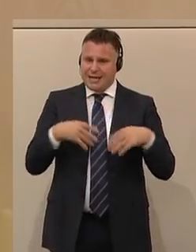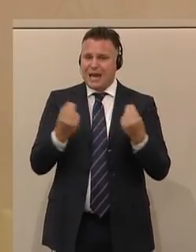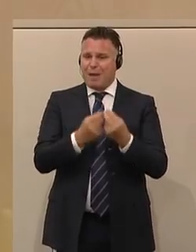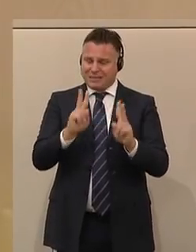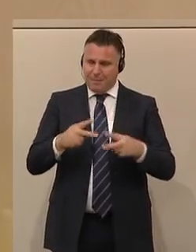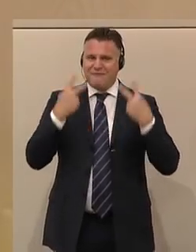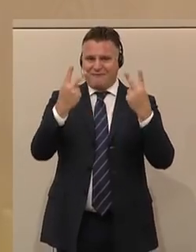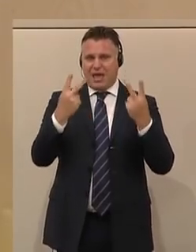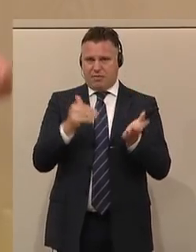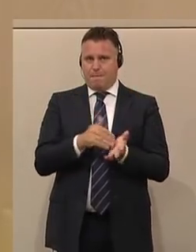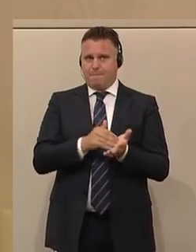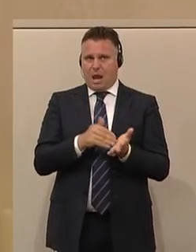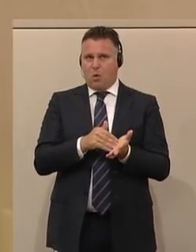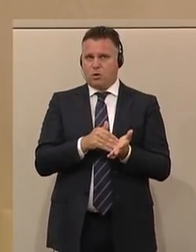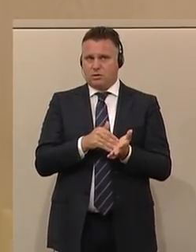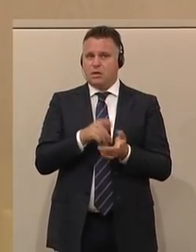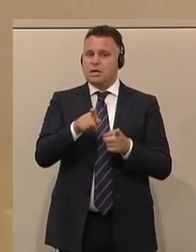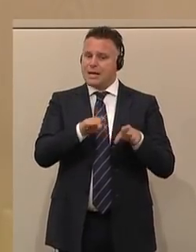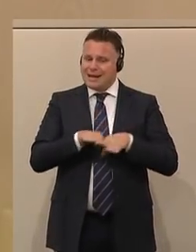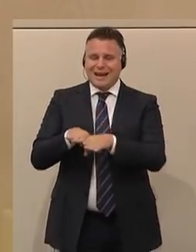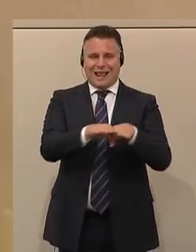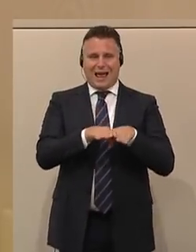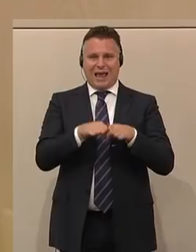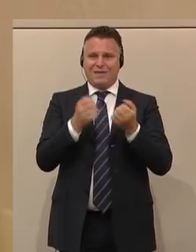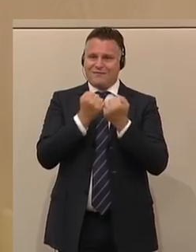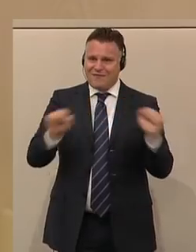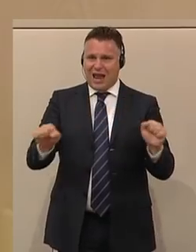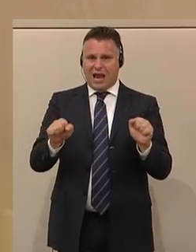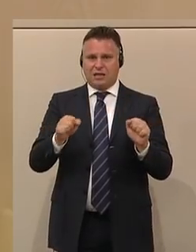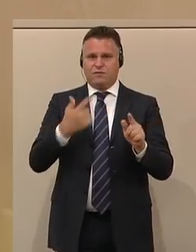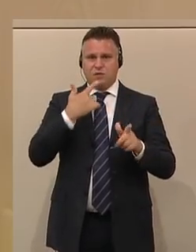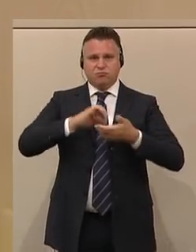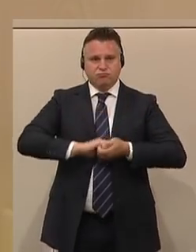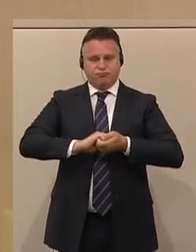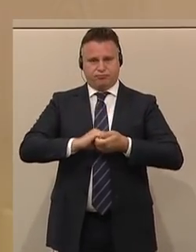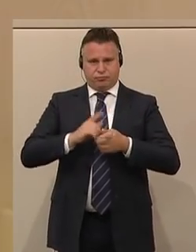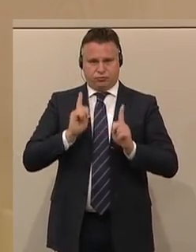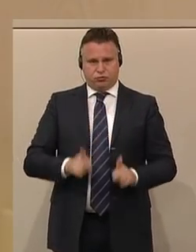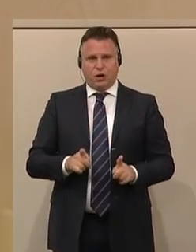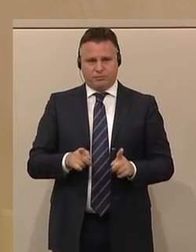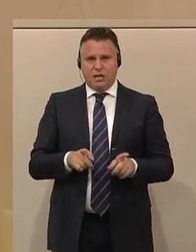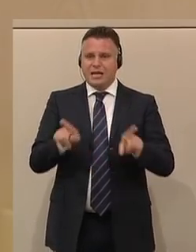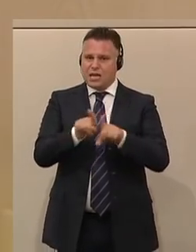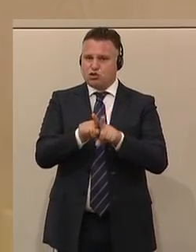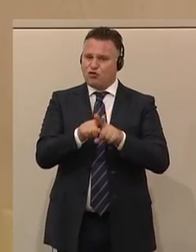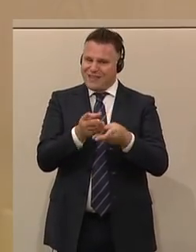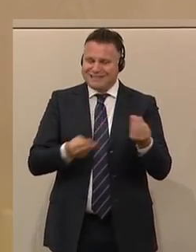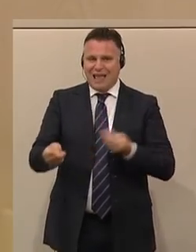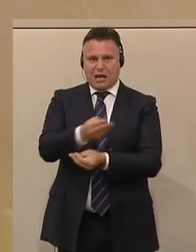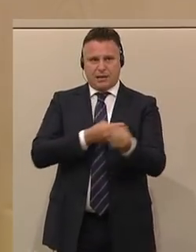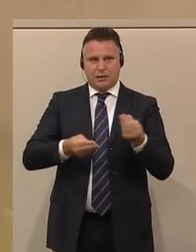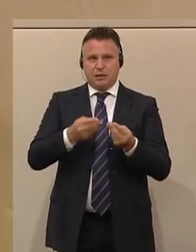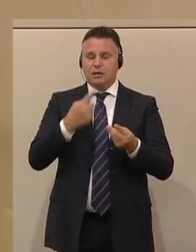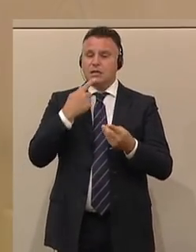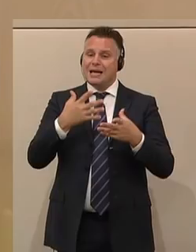Werte passieren. Das ist natürlich die Gleichheit, die Freiheit, die Geschwisterlichkeit. Und Geschwisterlichkeit heißt, dass wir in